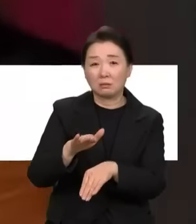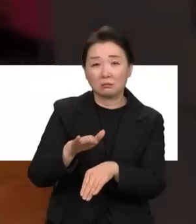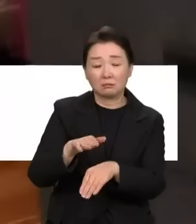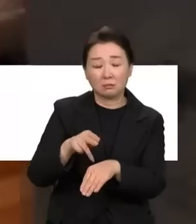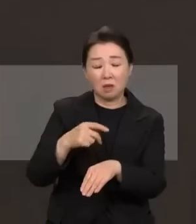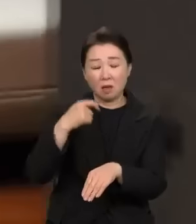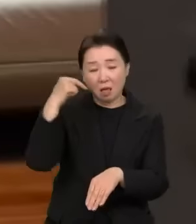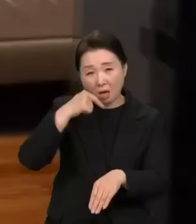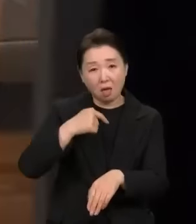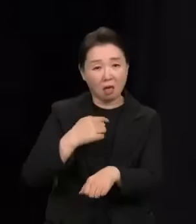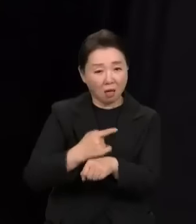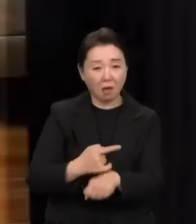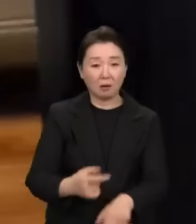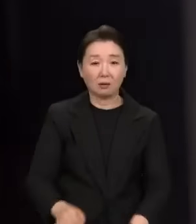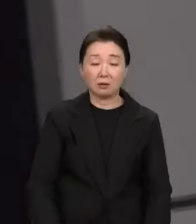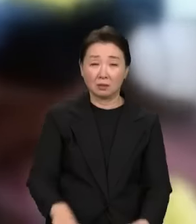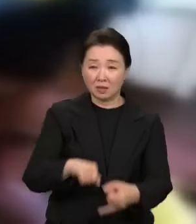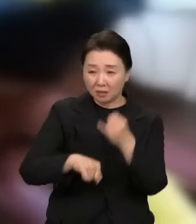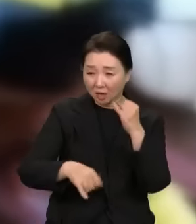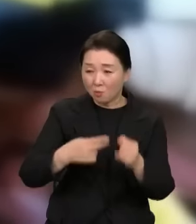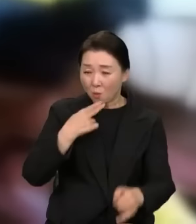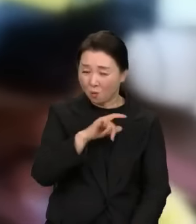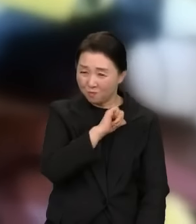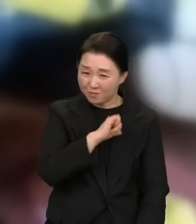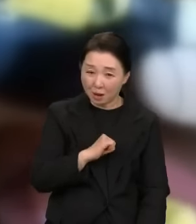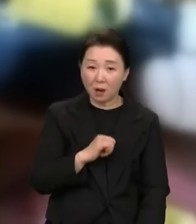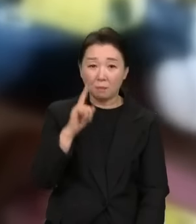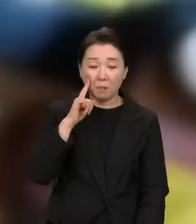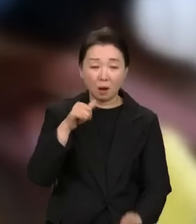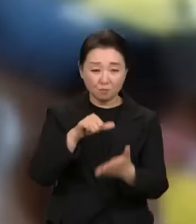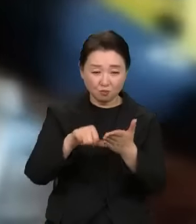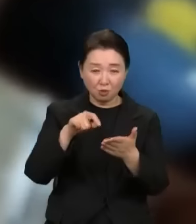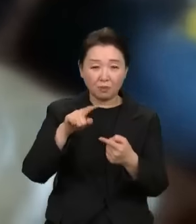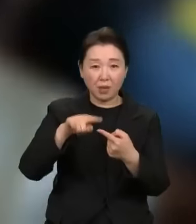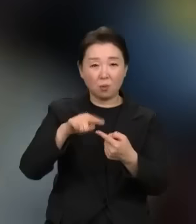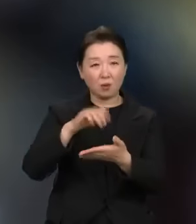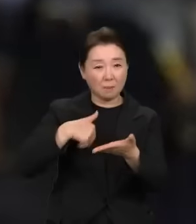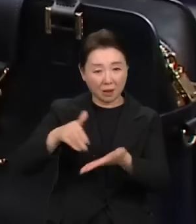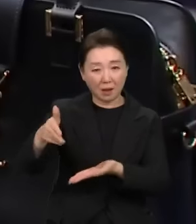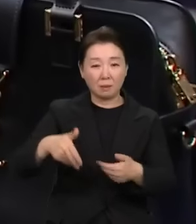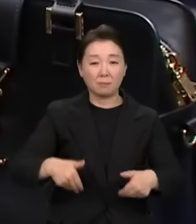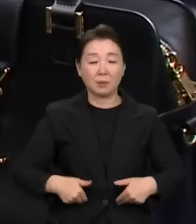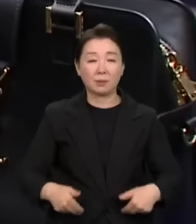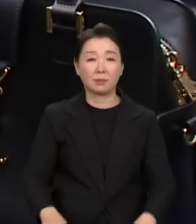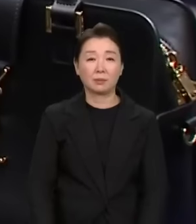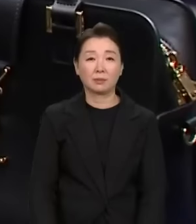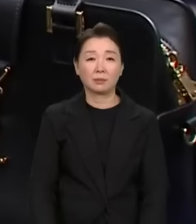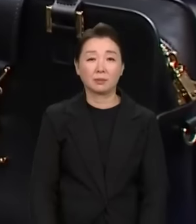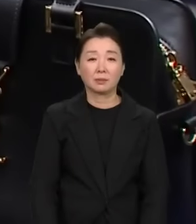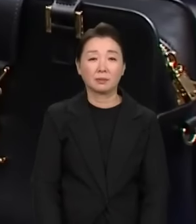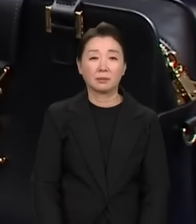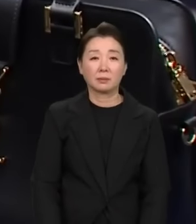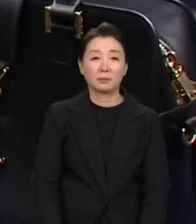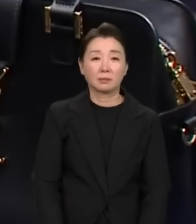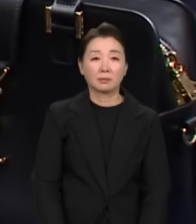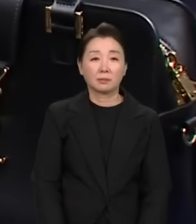거거든요. 세금을 내지 않고 버티면 아끼던 물건으로 갚아야 할 수 있습니다. JTBC